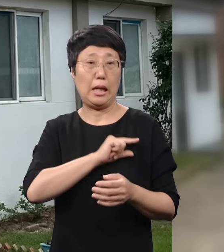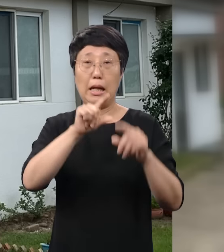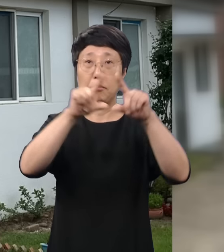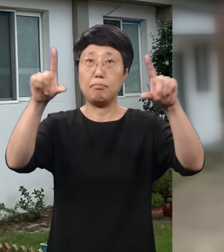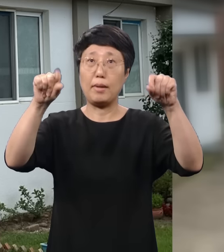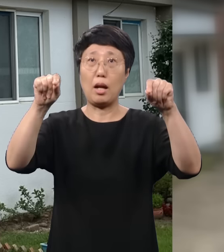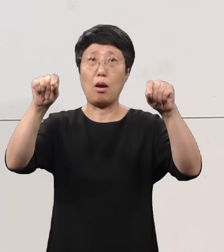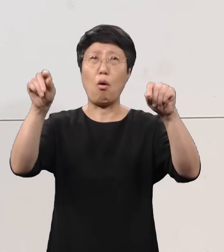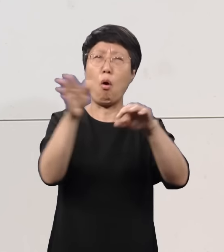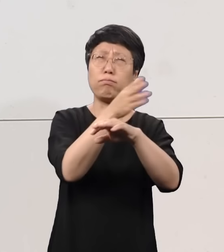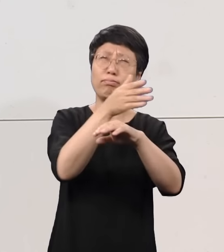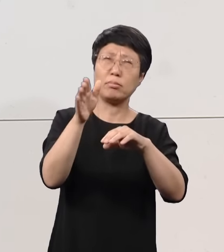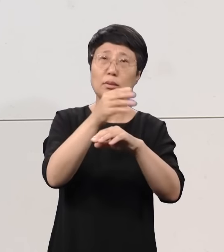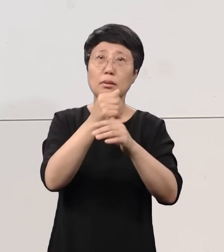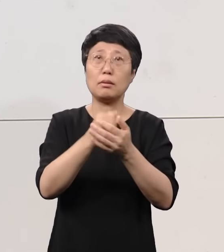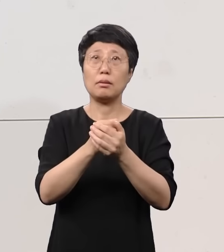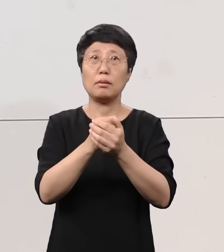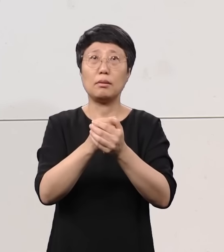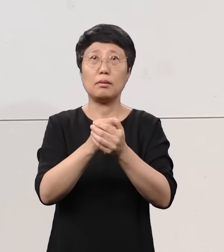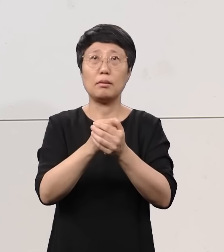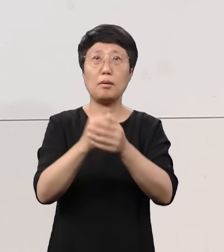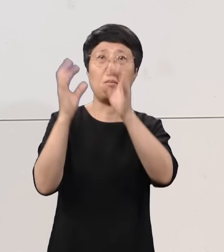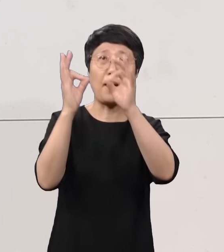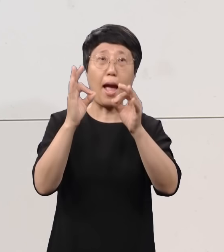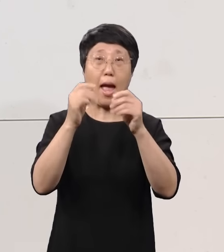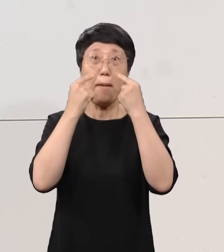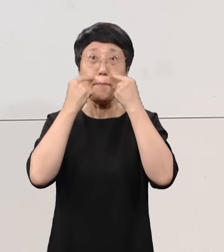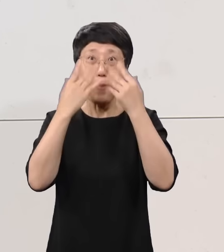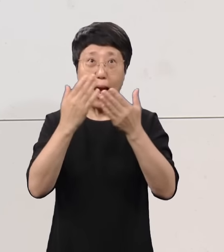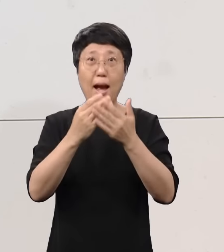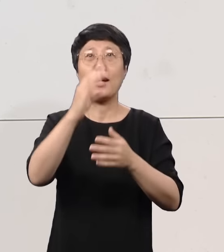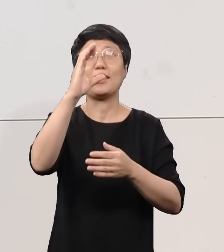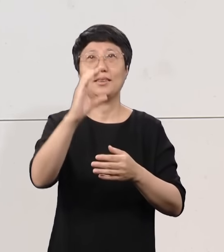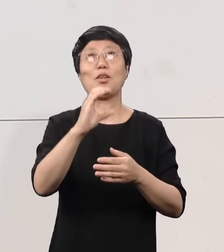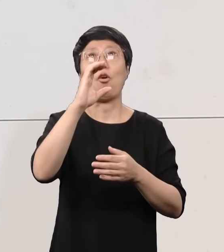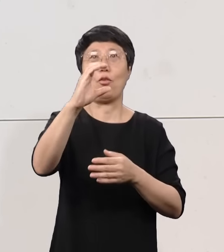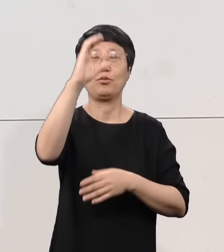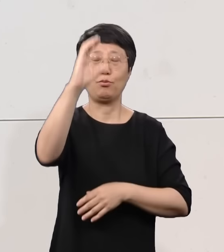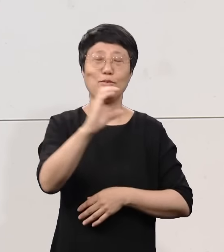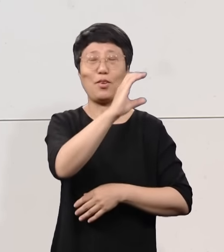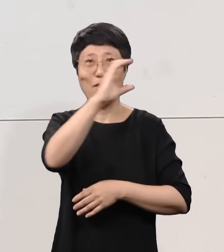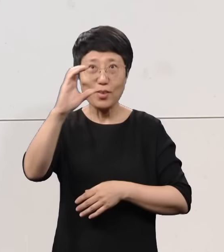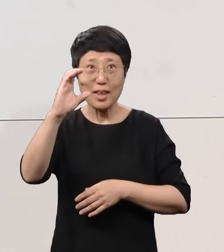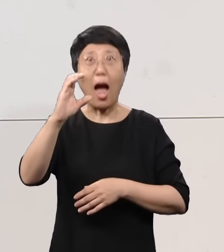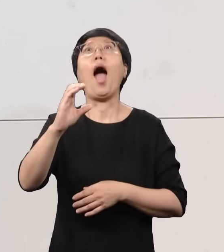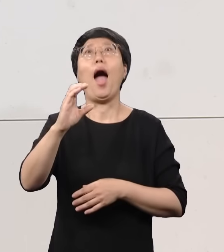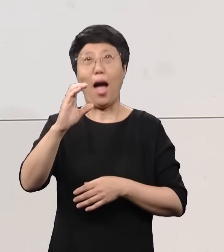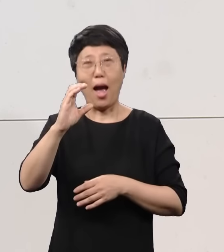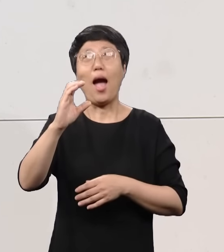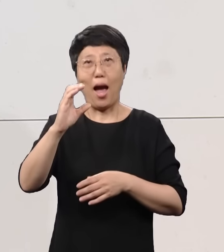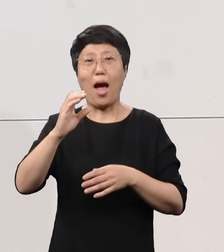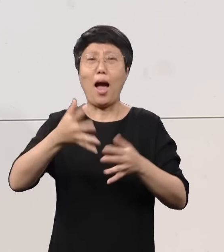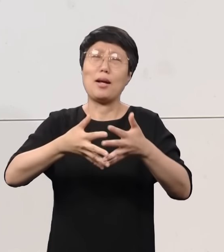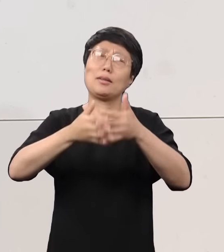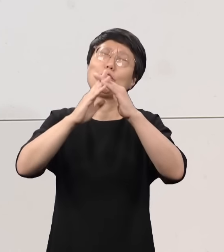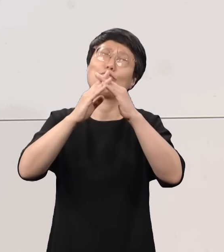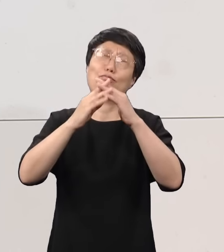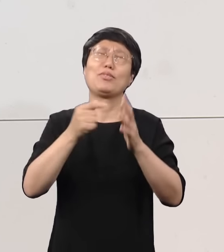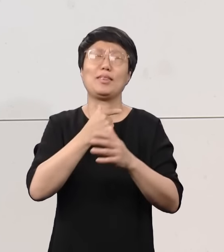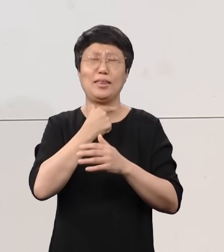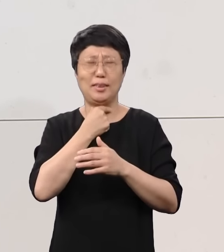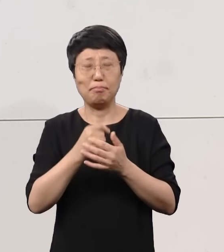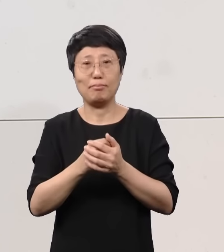없이 이곳이 천주 교회구인 알 수 있는 성당을 짓고 싶습니다